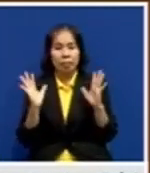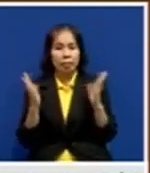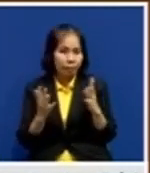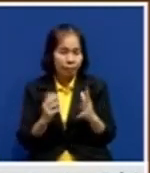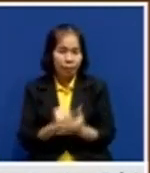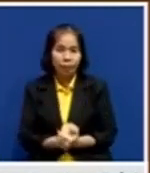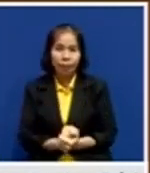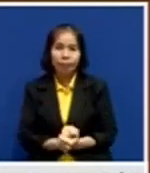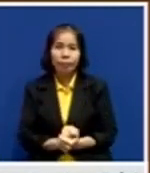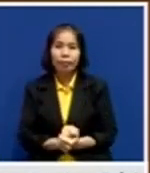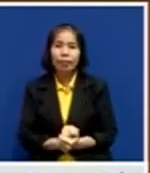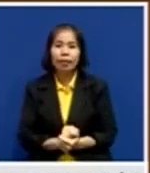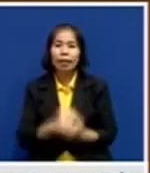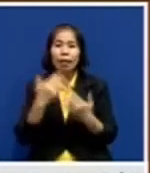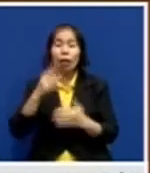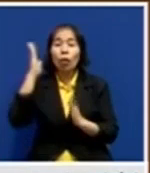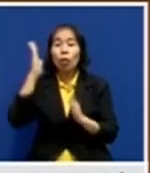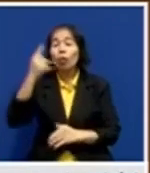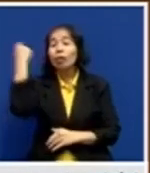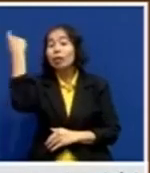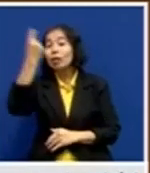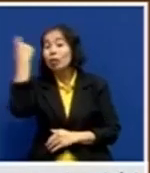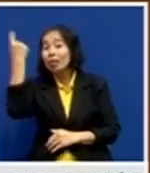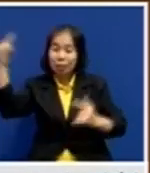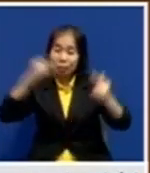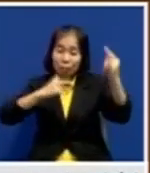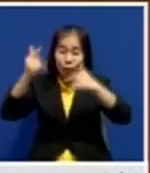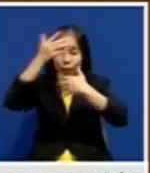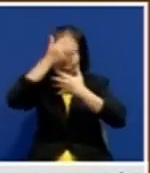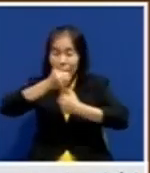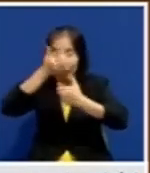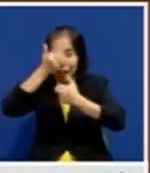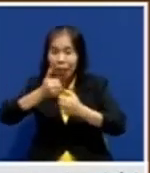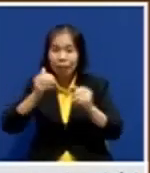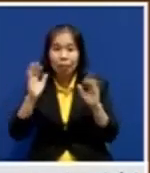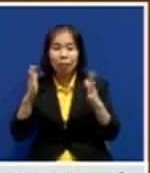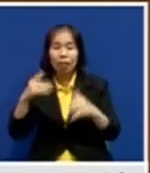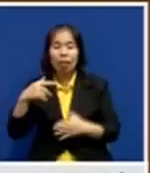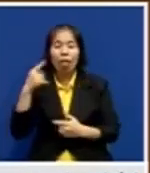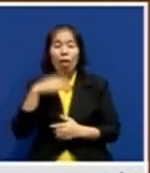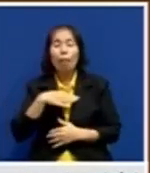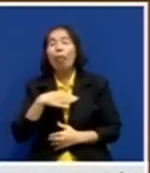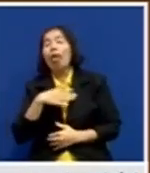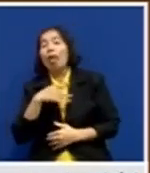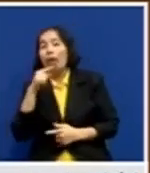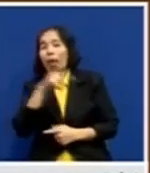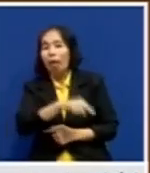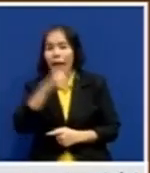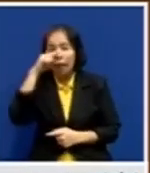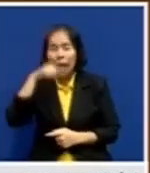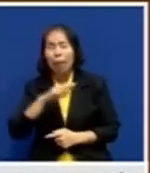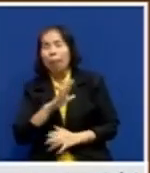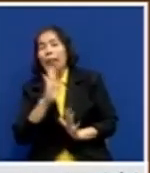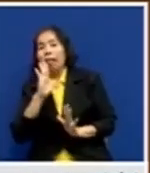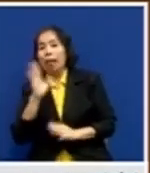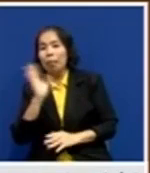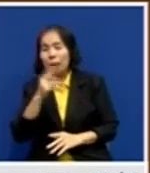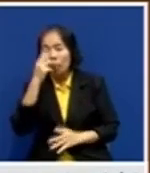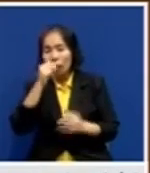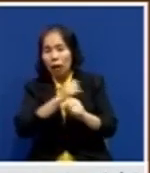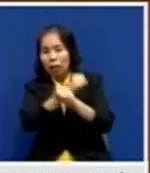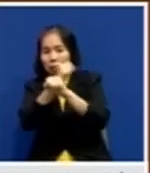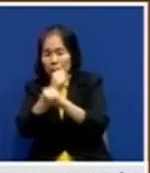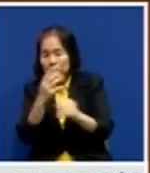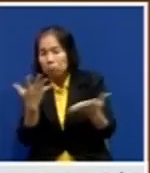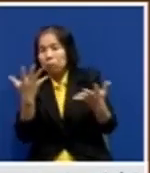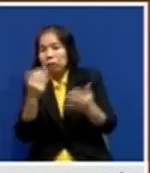ล้วนักท่องเที่ยวที่เราว่ากันนะครับหลีกเลี่ยงเมืองไทยเพราะว่ามันเกิดความไม่ปลอดภัยและ